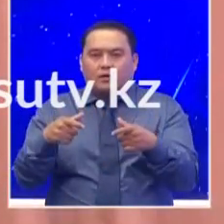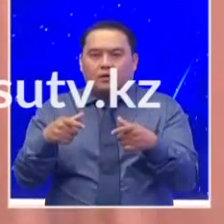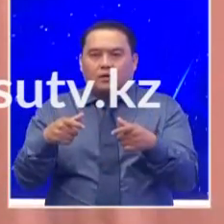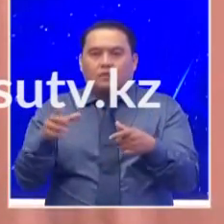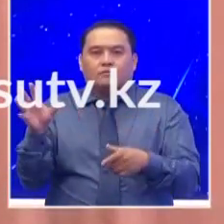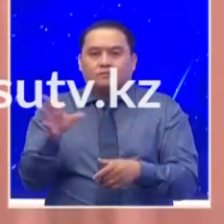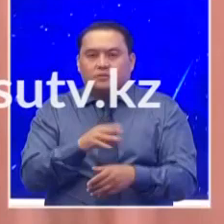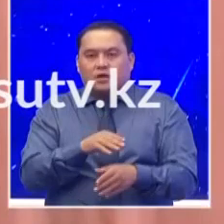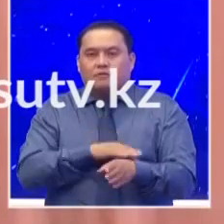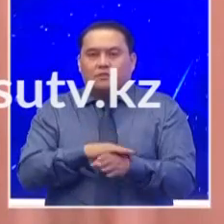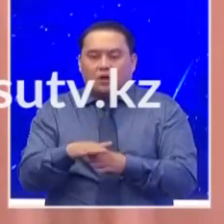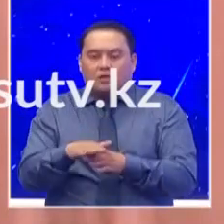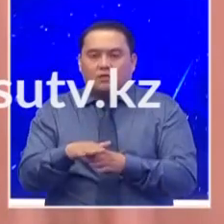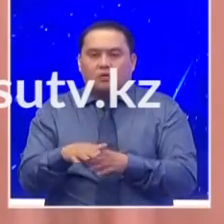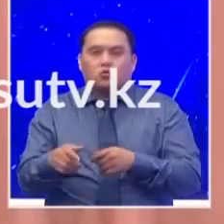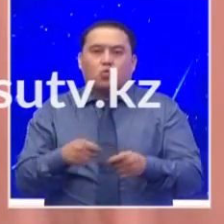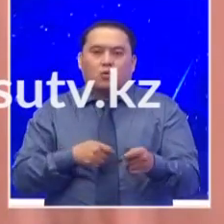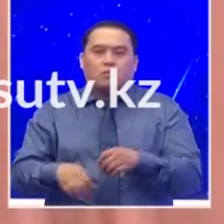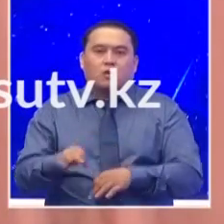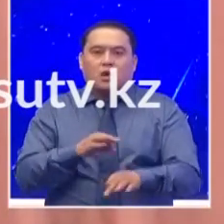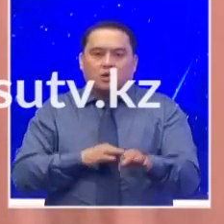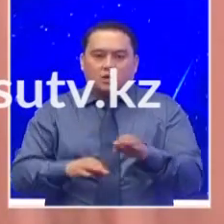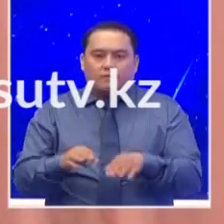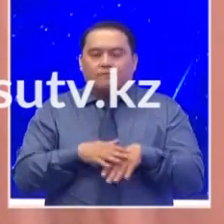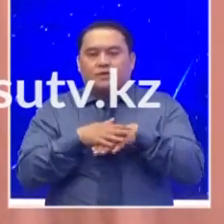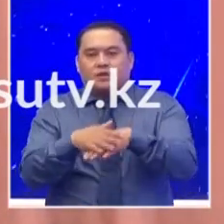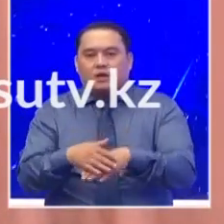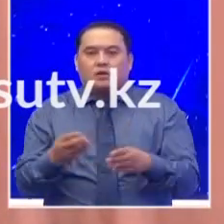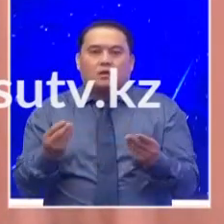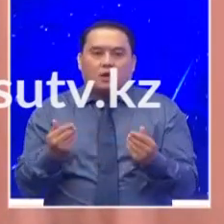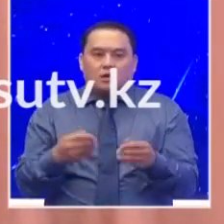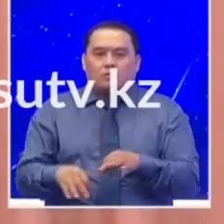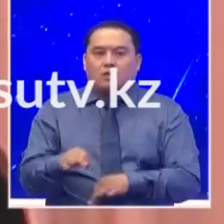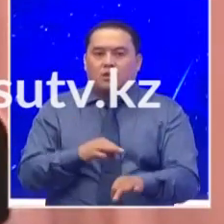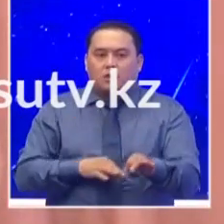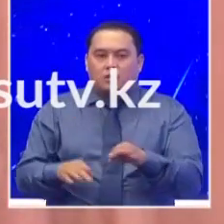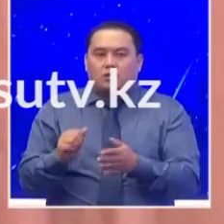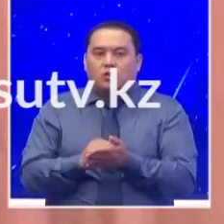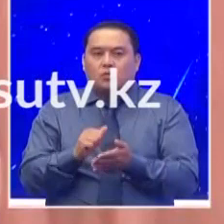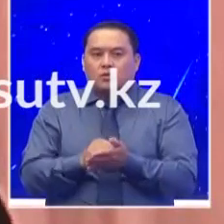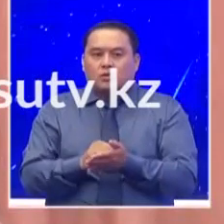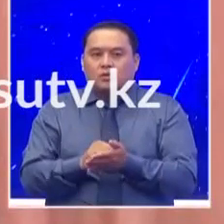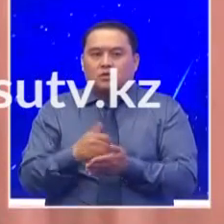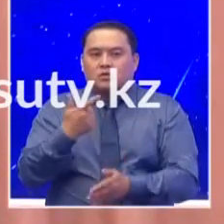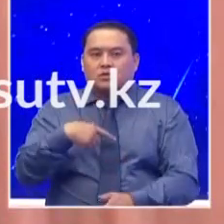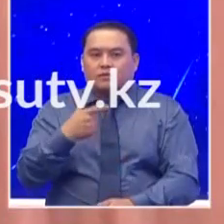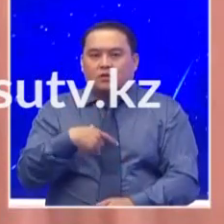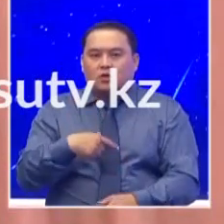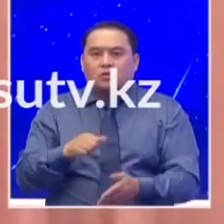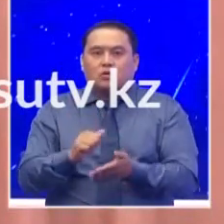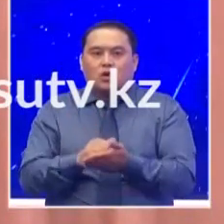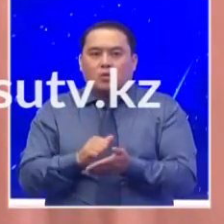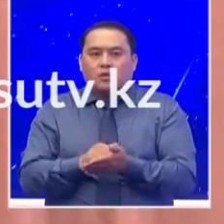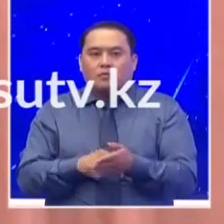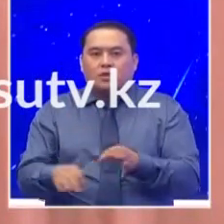всех этапов абсолютно, да, и по проектированию, и по выделению средств, по разработке ФЭО, проектно-сметной документации,